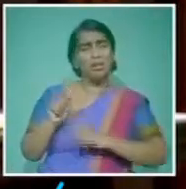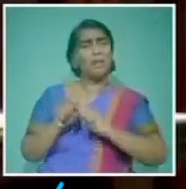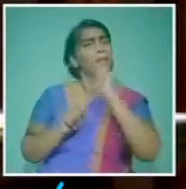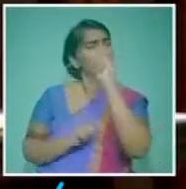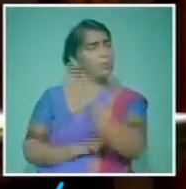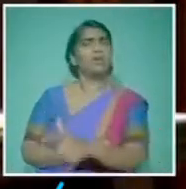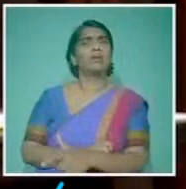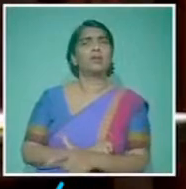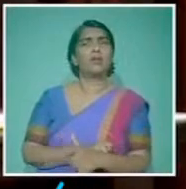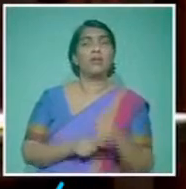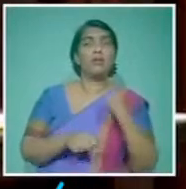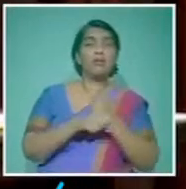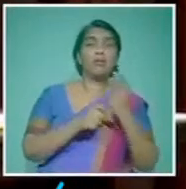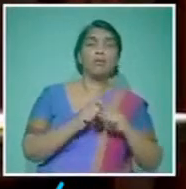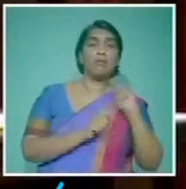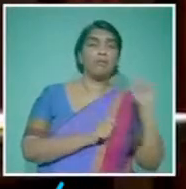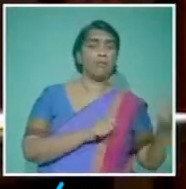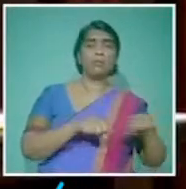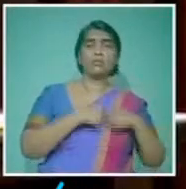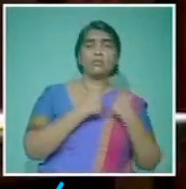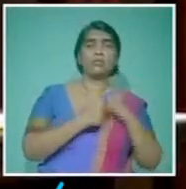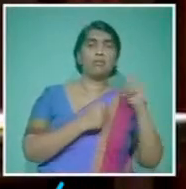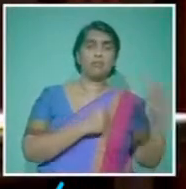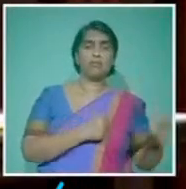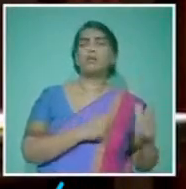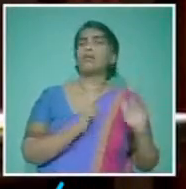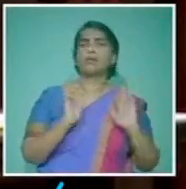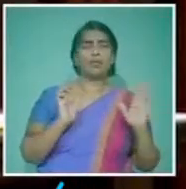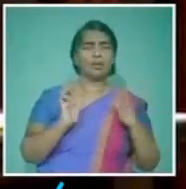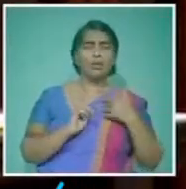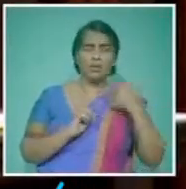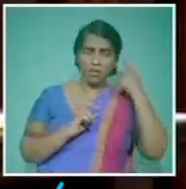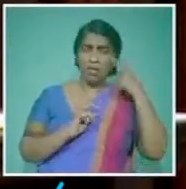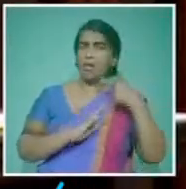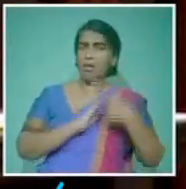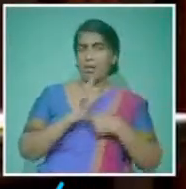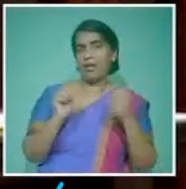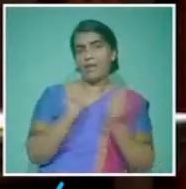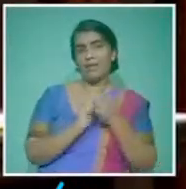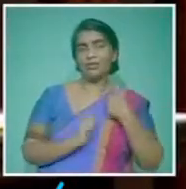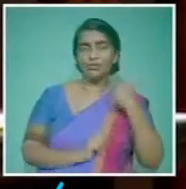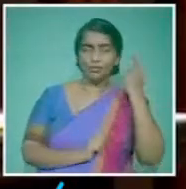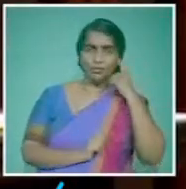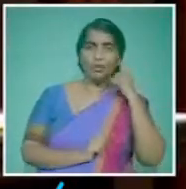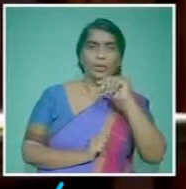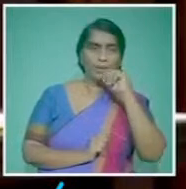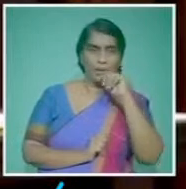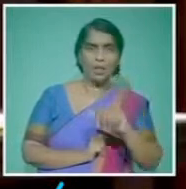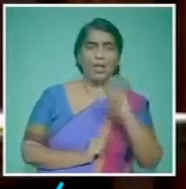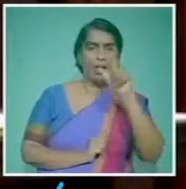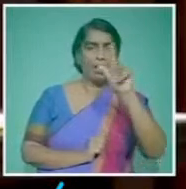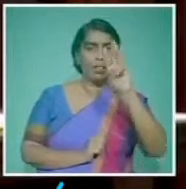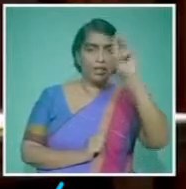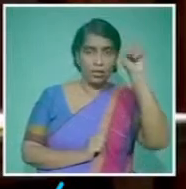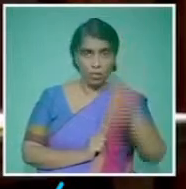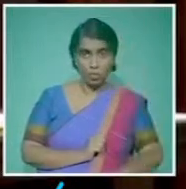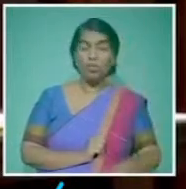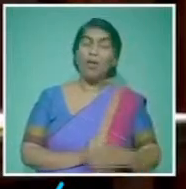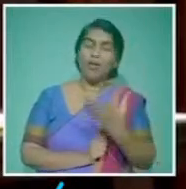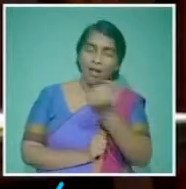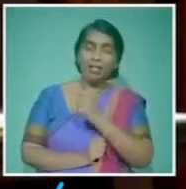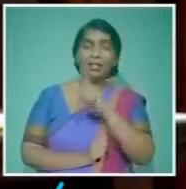ඒ සමාගමට විතරයි ගෙවන්නේ. ඒ ගොවියා කොපොර ගත්තොත් විතරයි. අපි දන්නවා ලංකාවේ වැඩ වෙන විදිහ. අනිවාර්යයෙන්ම මේ 73000ම ගත්ත කියලා තමයි